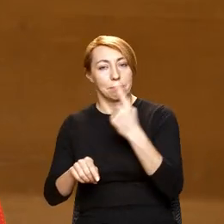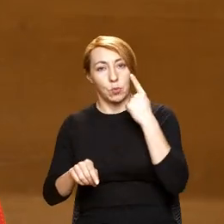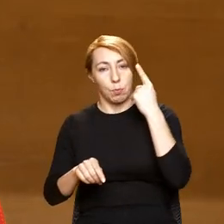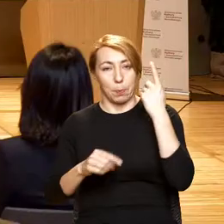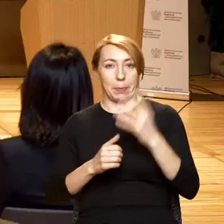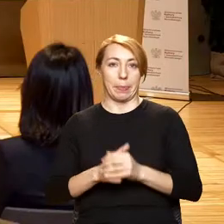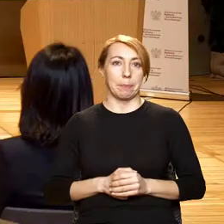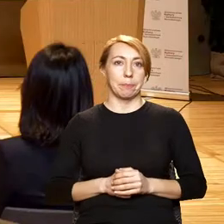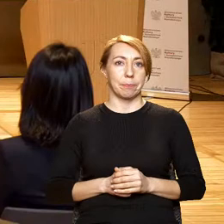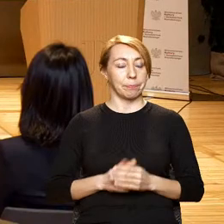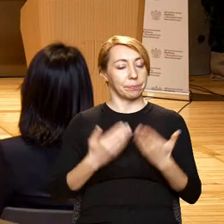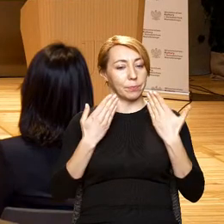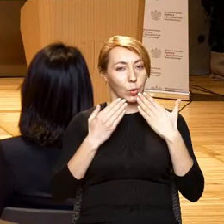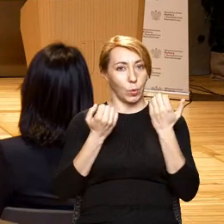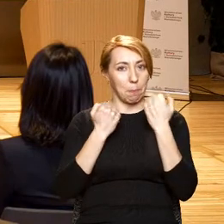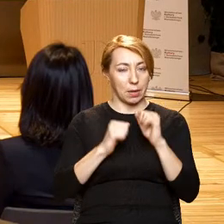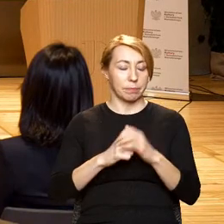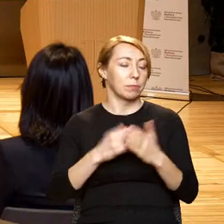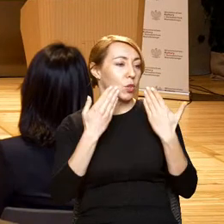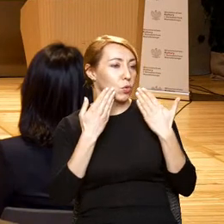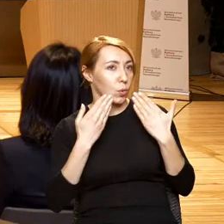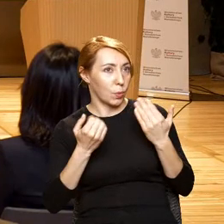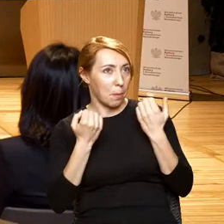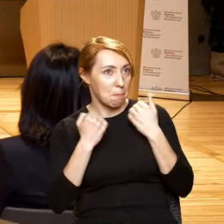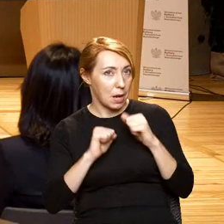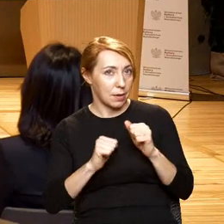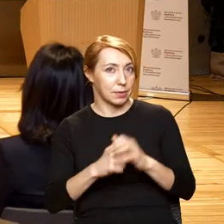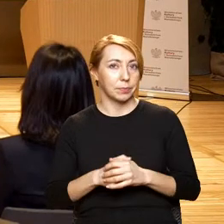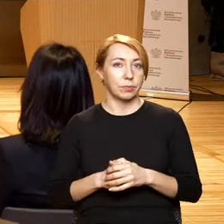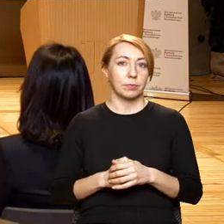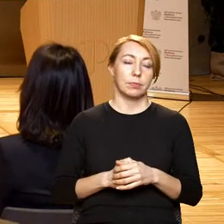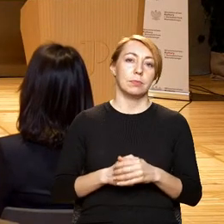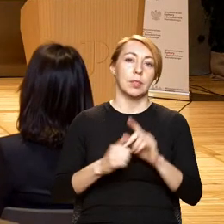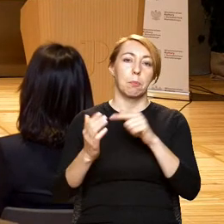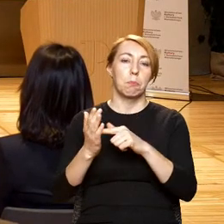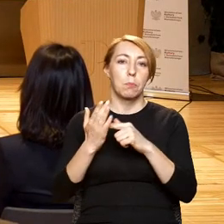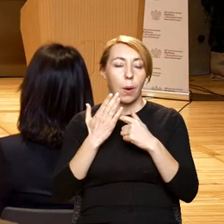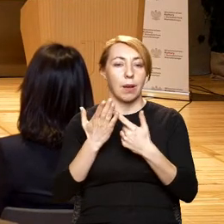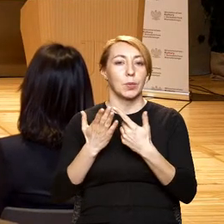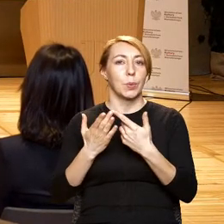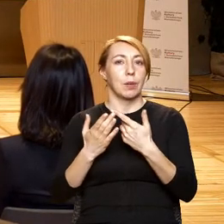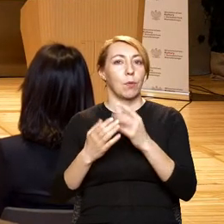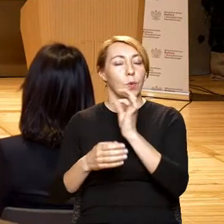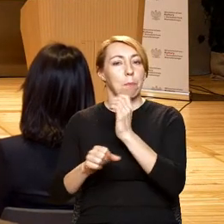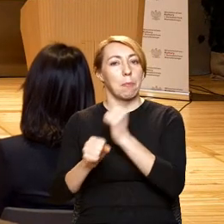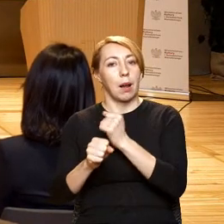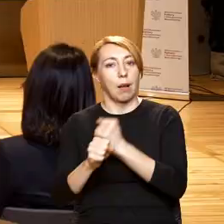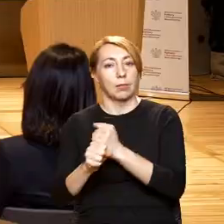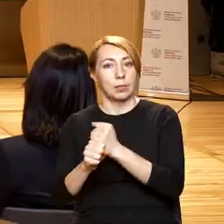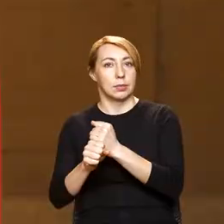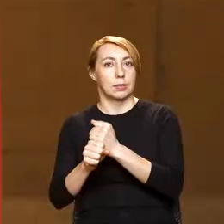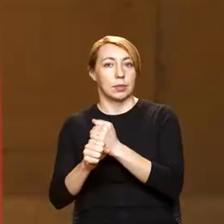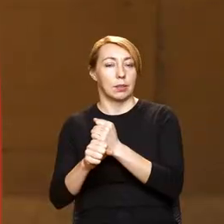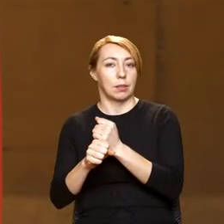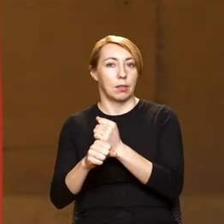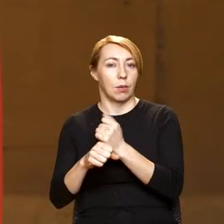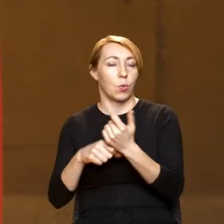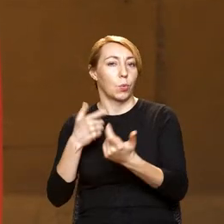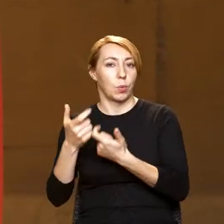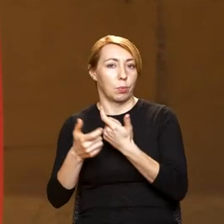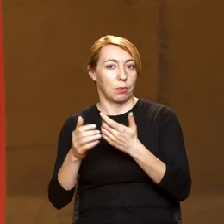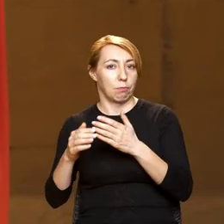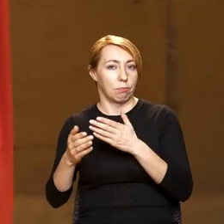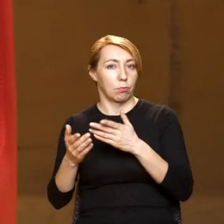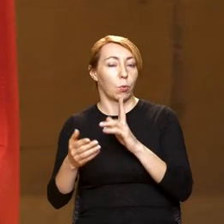Dziękuję bardzo. Dziękuję bardzo za przybliżenie nam prac podejmowanych przez